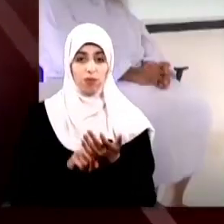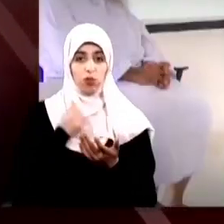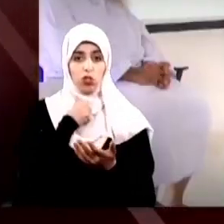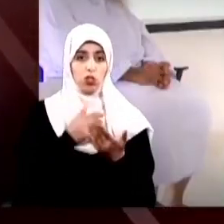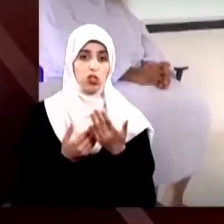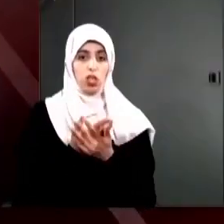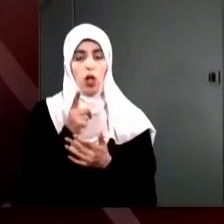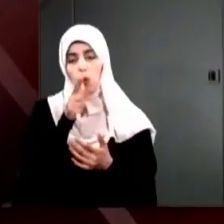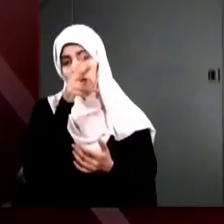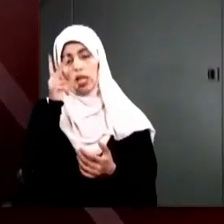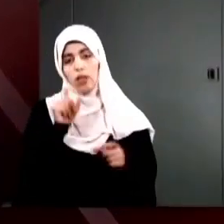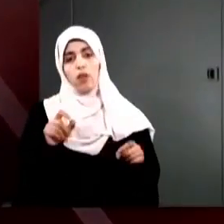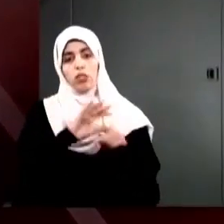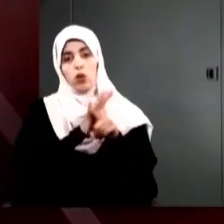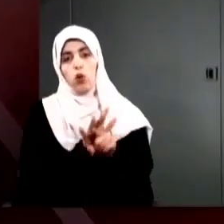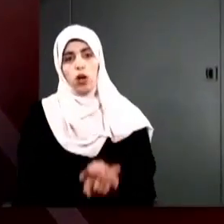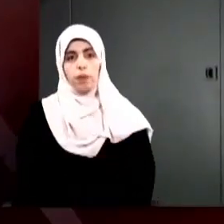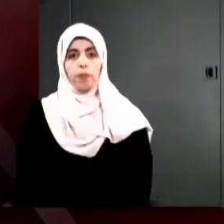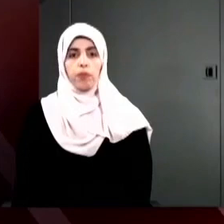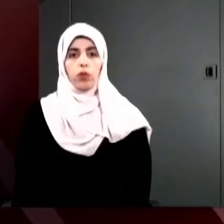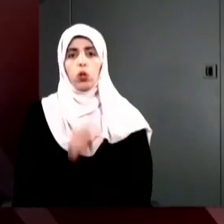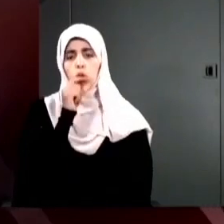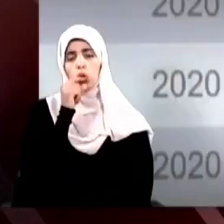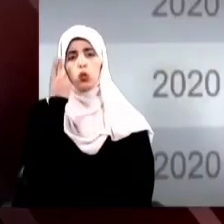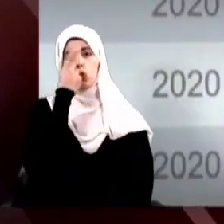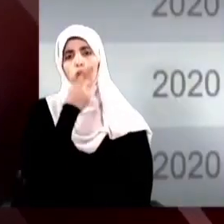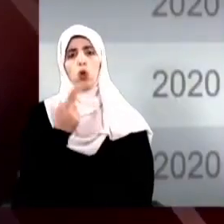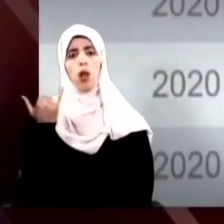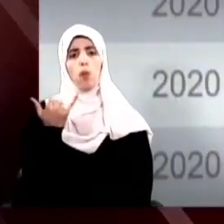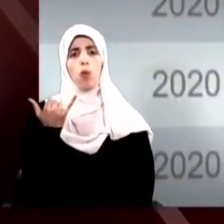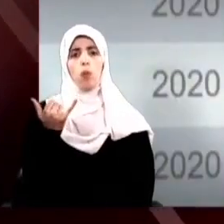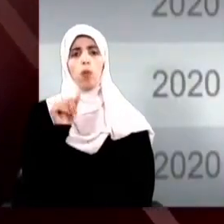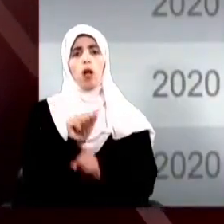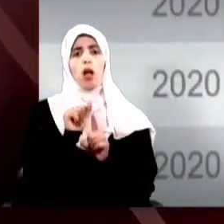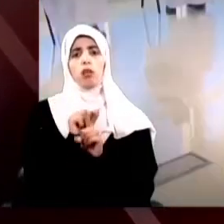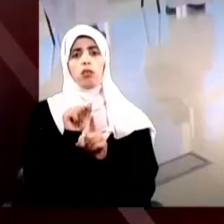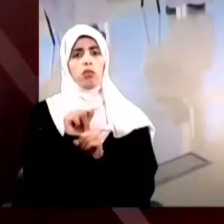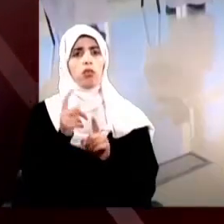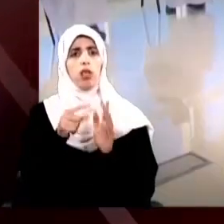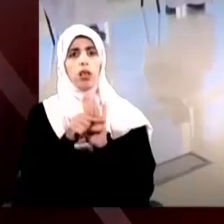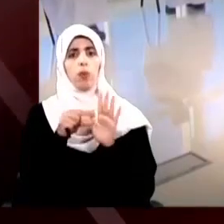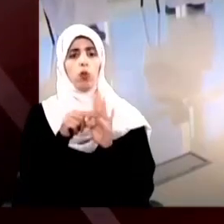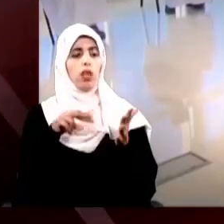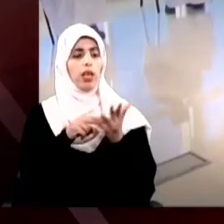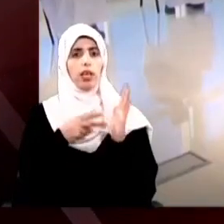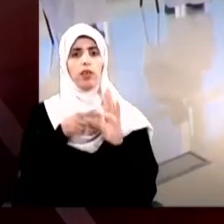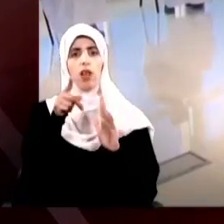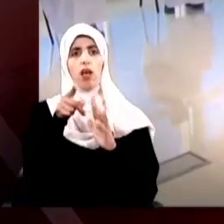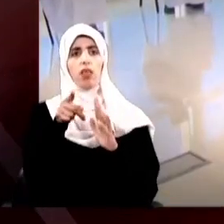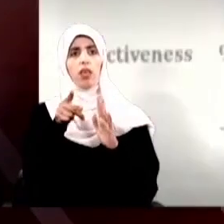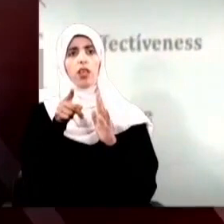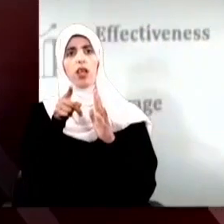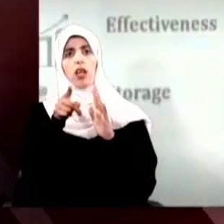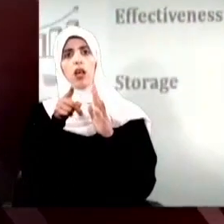هذه السلالات المتحورة. نعم دكتورة، السؤال الأهم هنا يعني بالنسبة أيضا، كيف ستؤثر